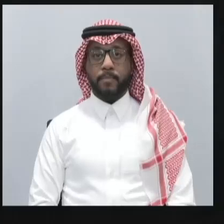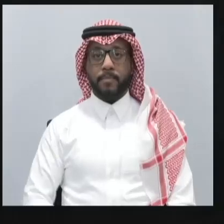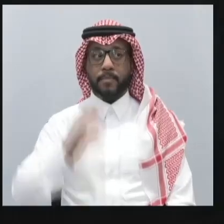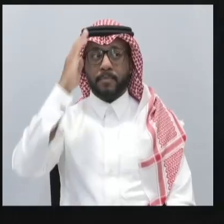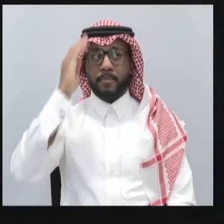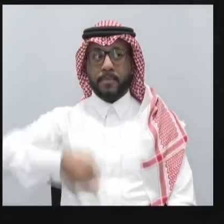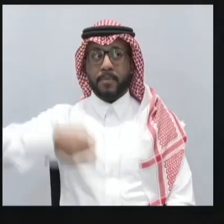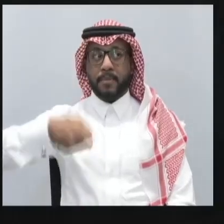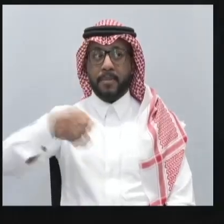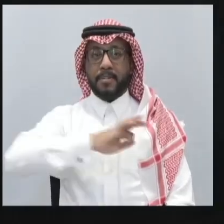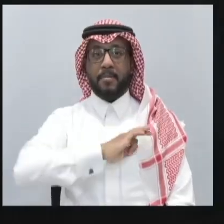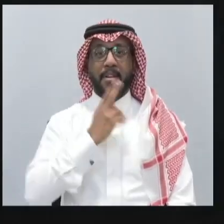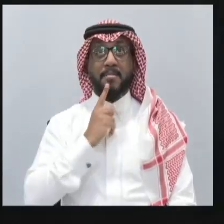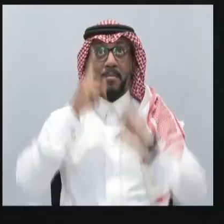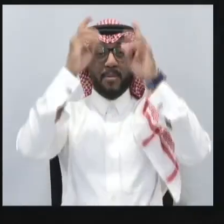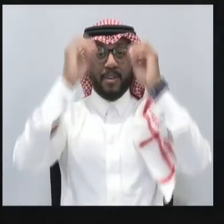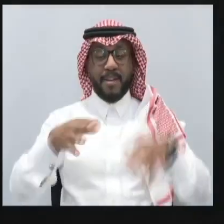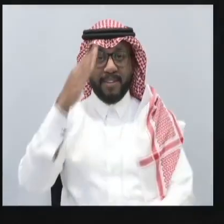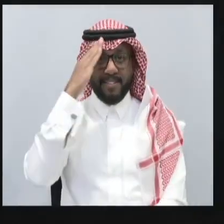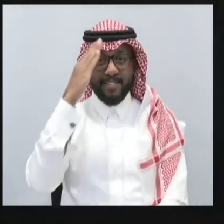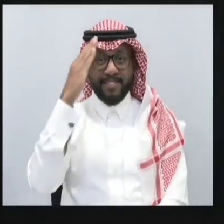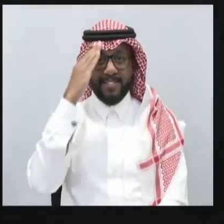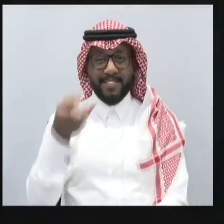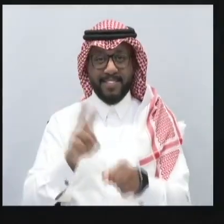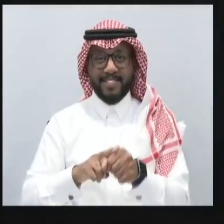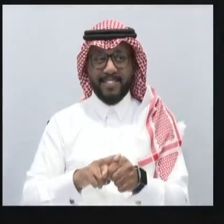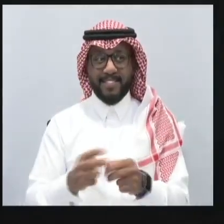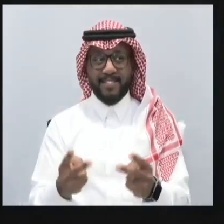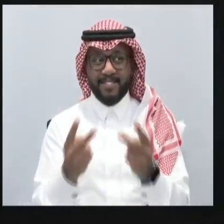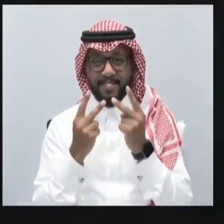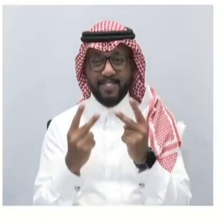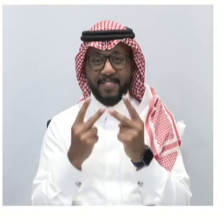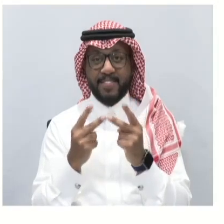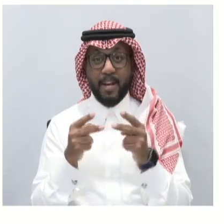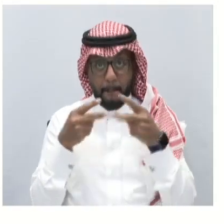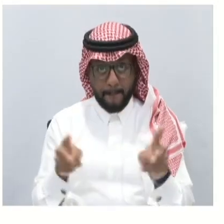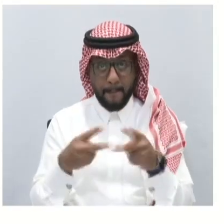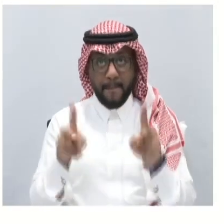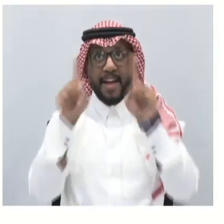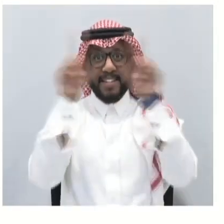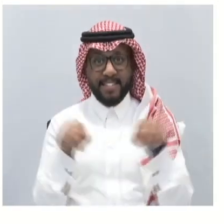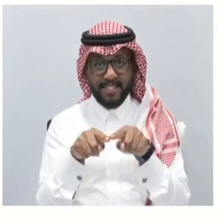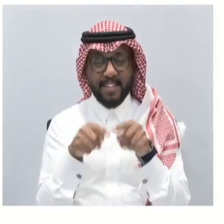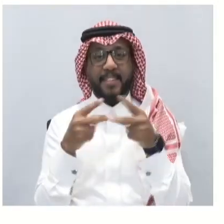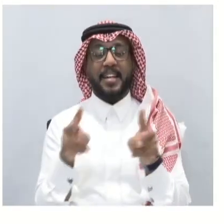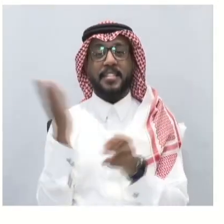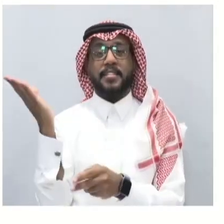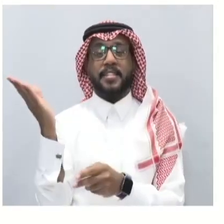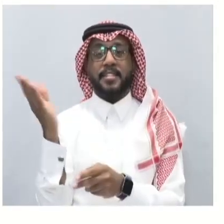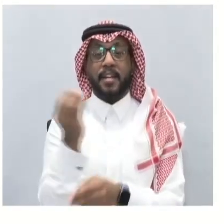السلام عليكم ورحمه الله وبركاته حياكم الله يا ابنائي بناخذ درس ماذا